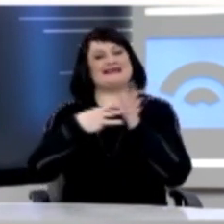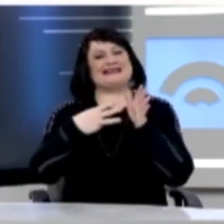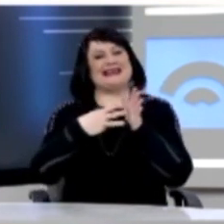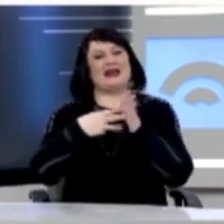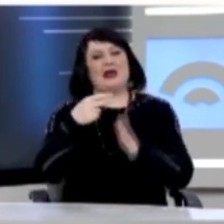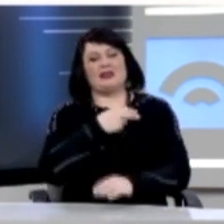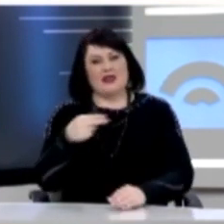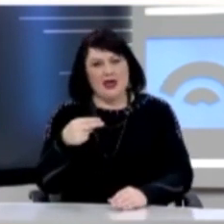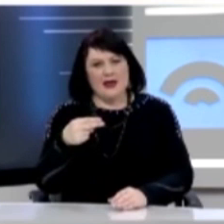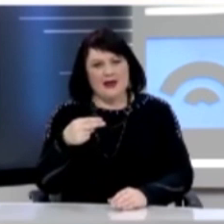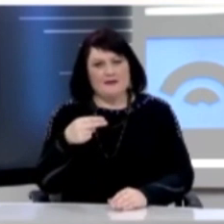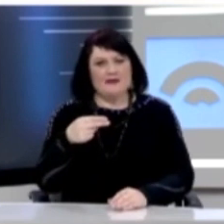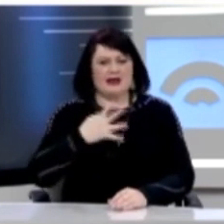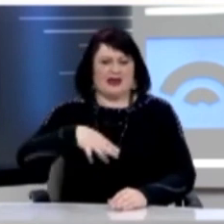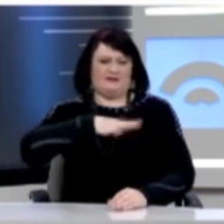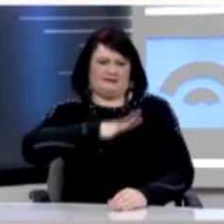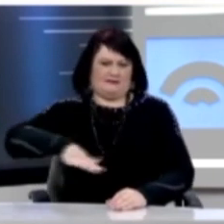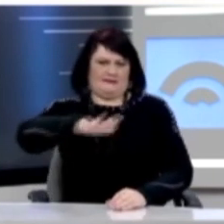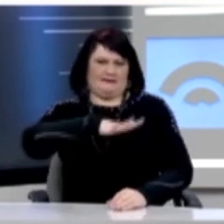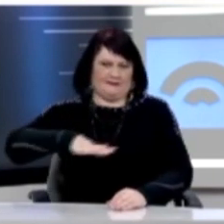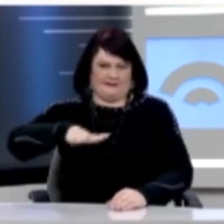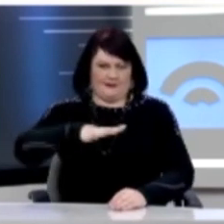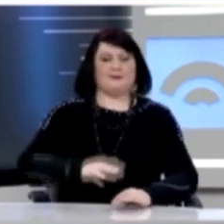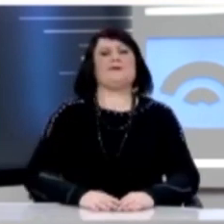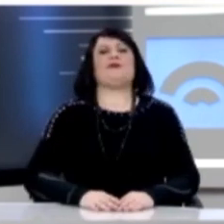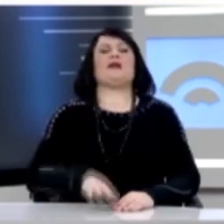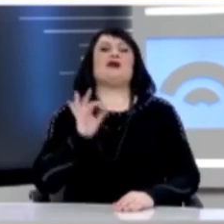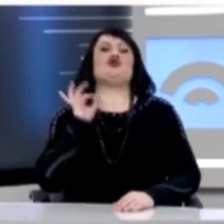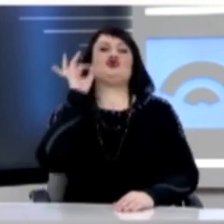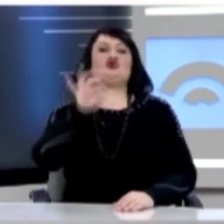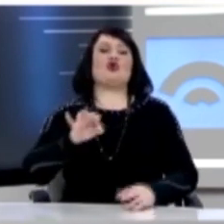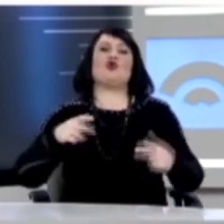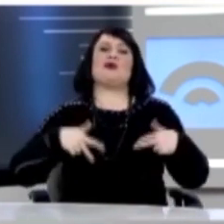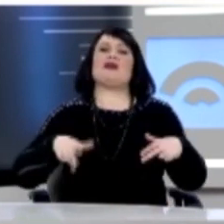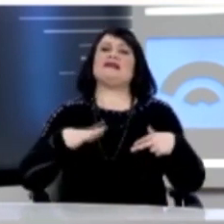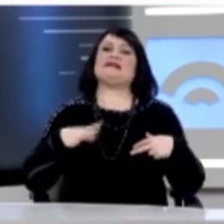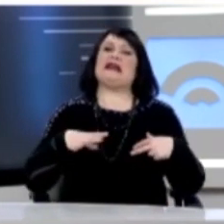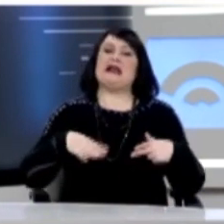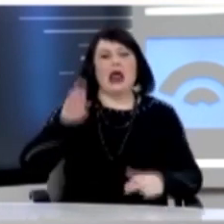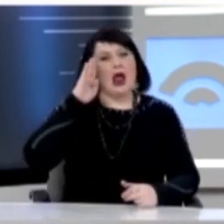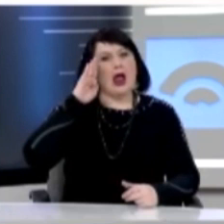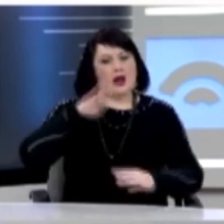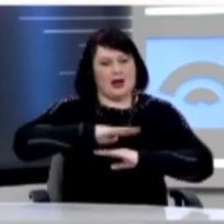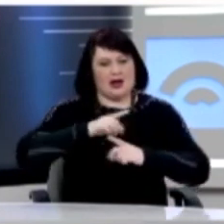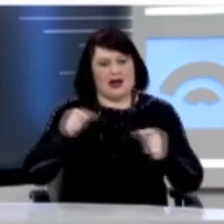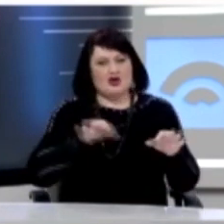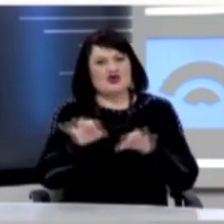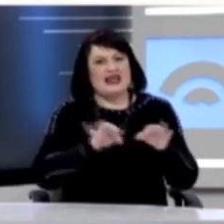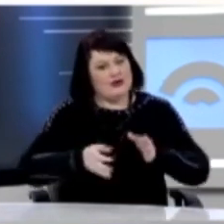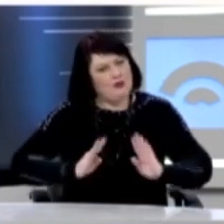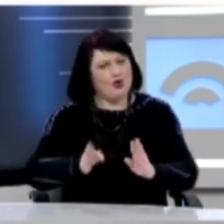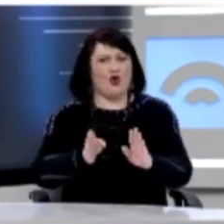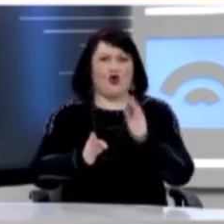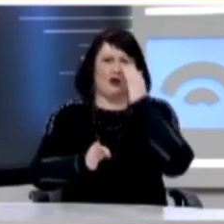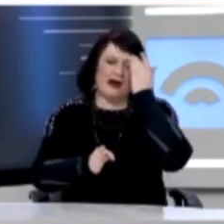και συνολικότερα της Μέσης Ανατολής. Επιδίωξή της είναι να προχωρήσει ο αμερικανονατοϊκός σχεδιασμός